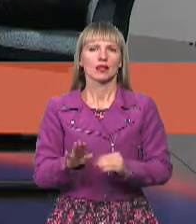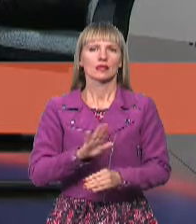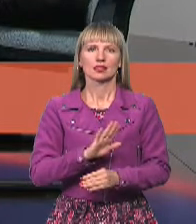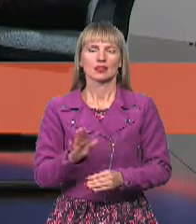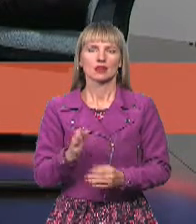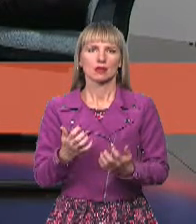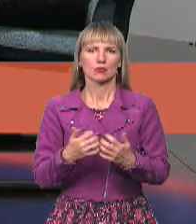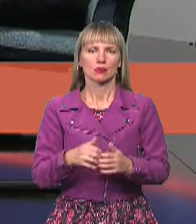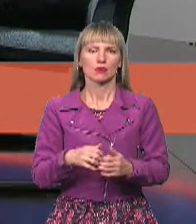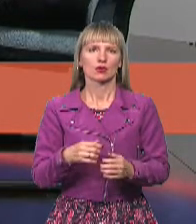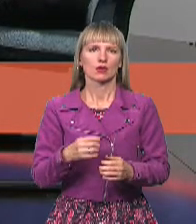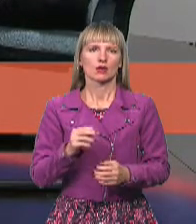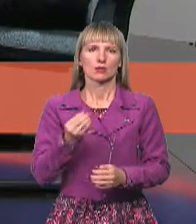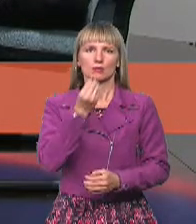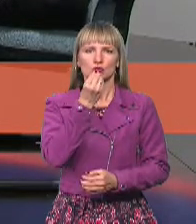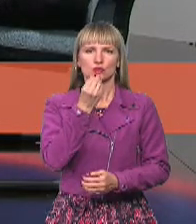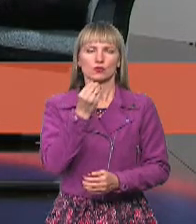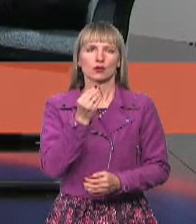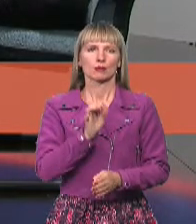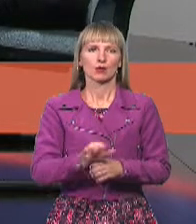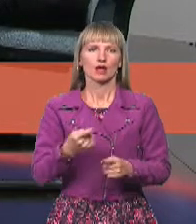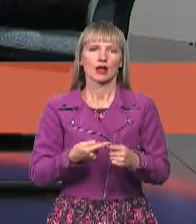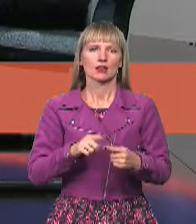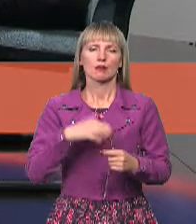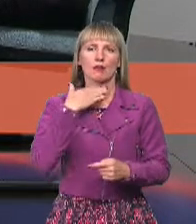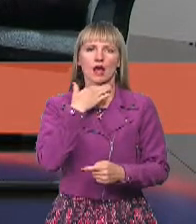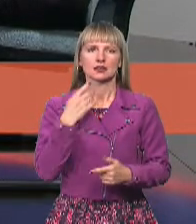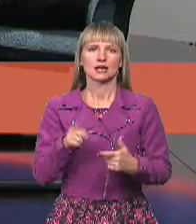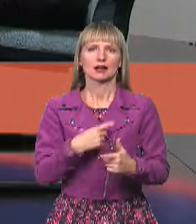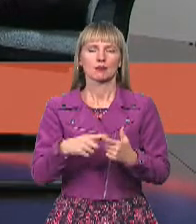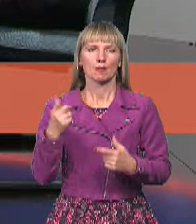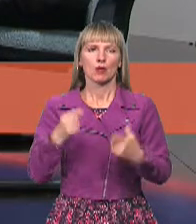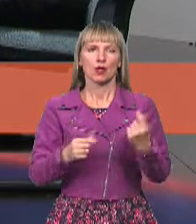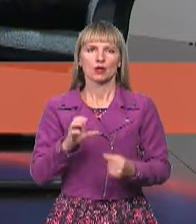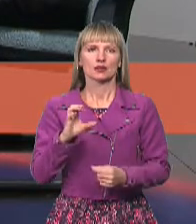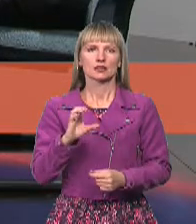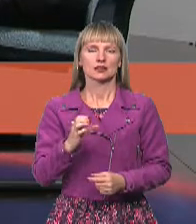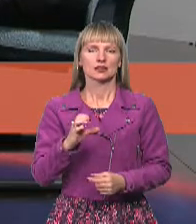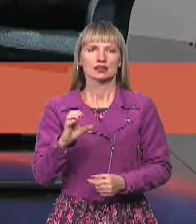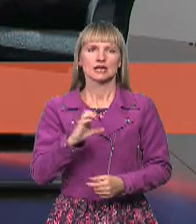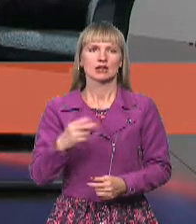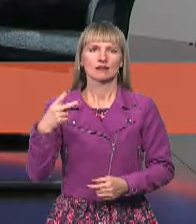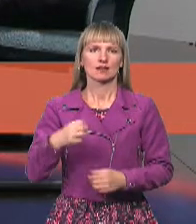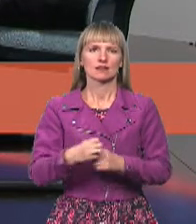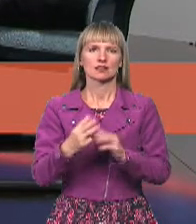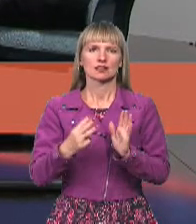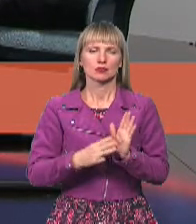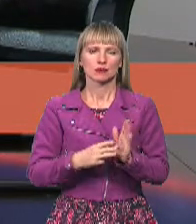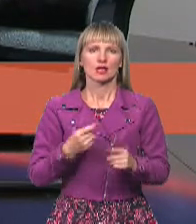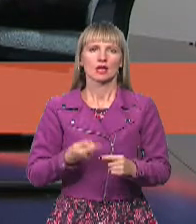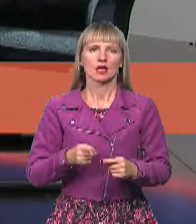Это мясо, рыба, молоко. С сентября 2018